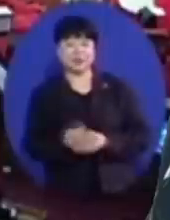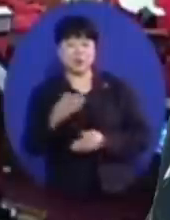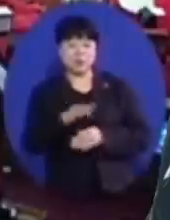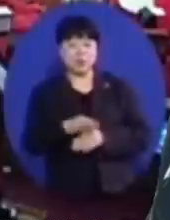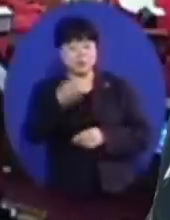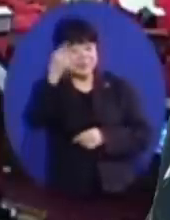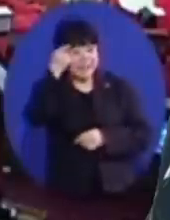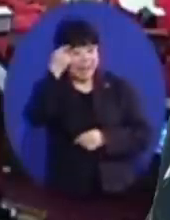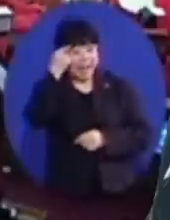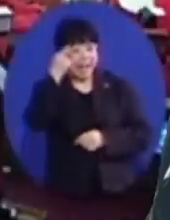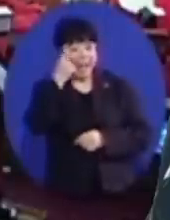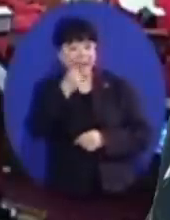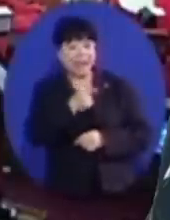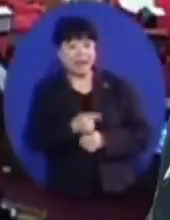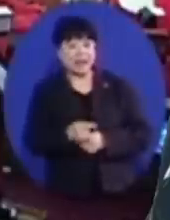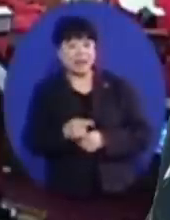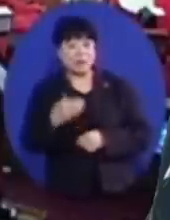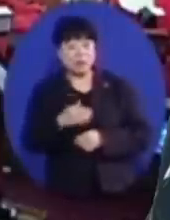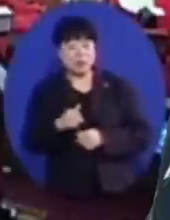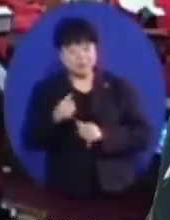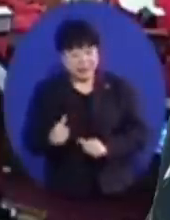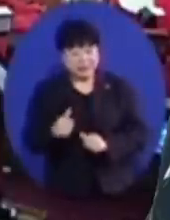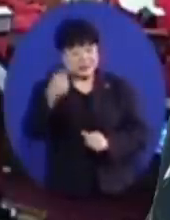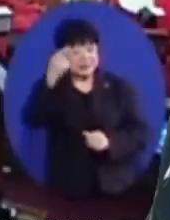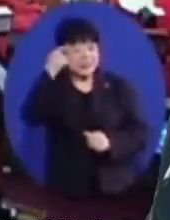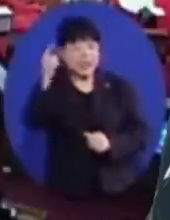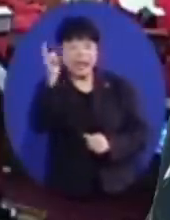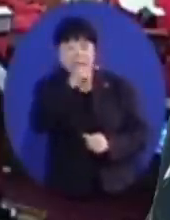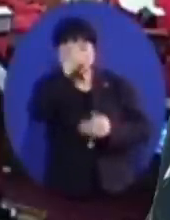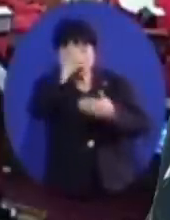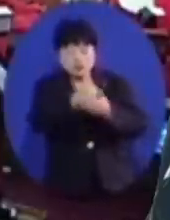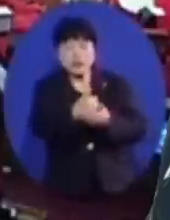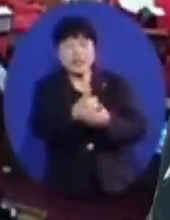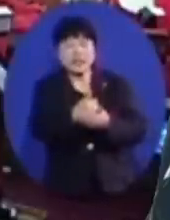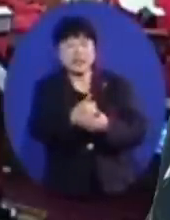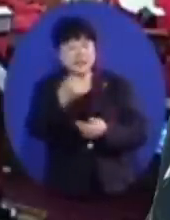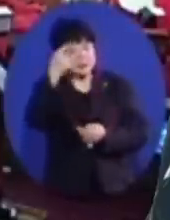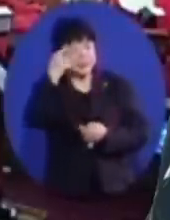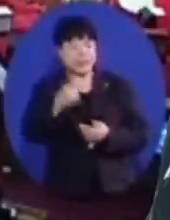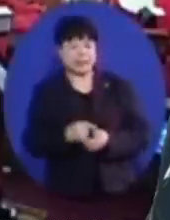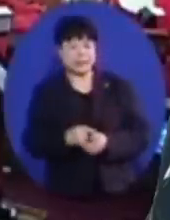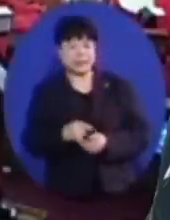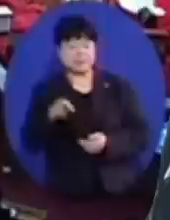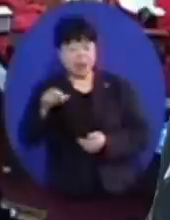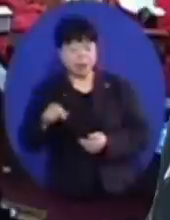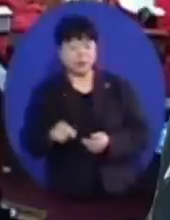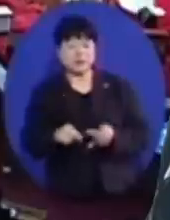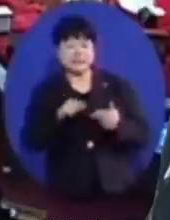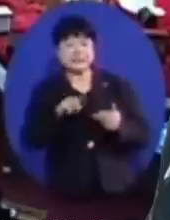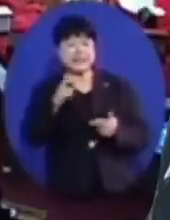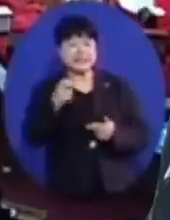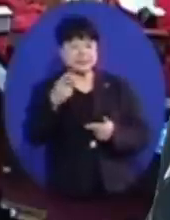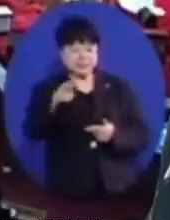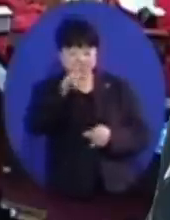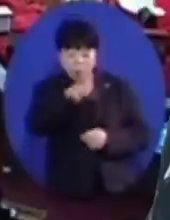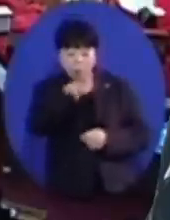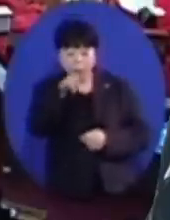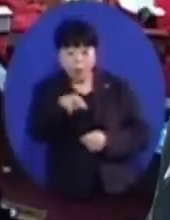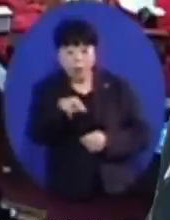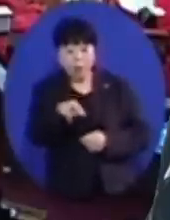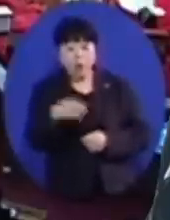육신의 생각이란 육신을 따르는 자의 생각으로 악하고 죄된 생각을 말합니다 마가복음 7장 22절로 22절에